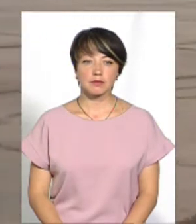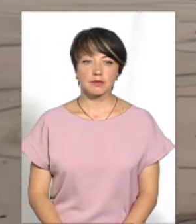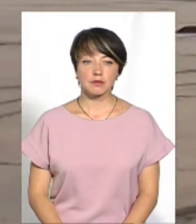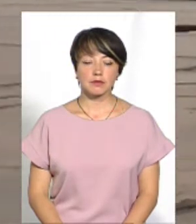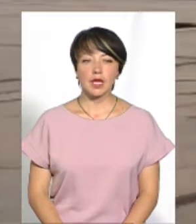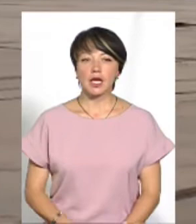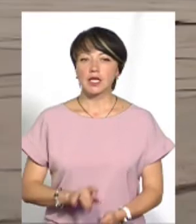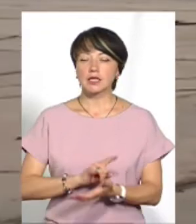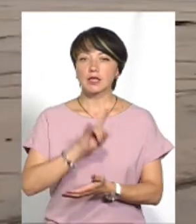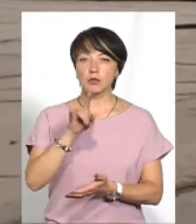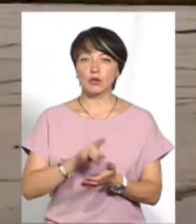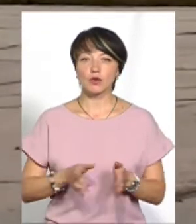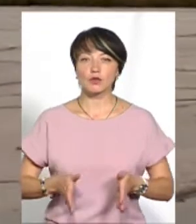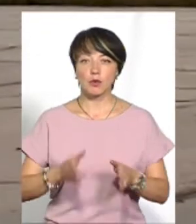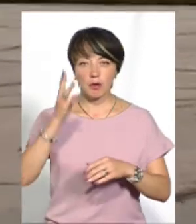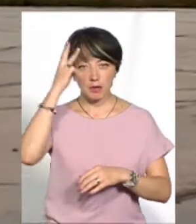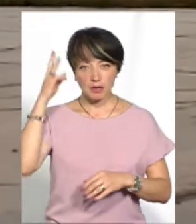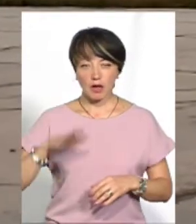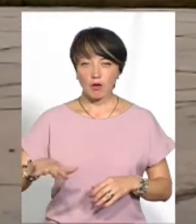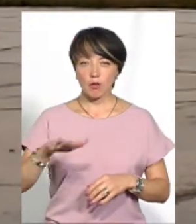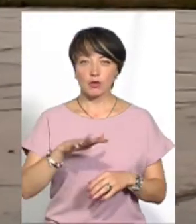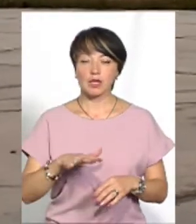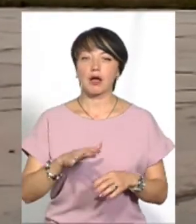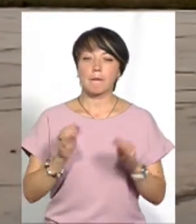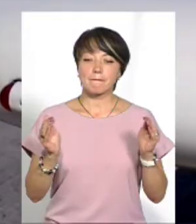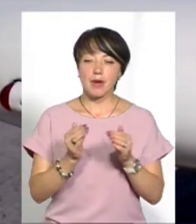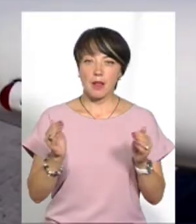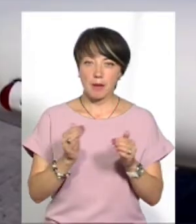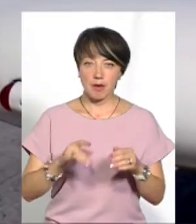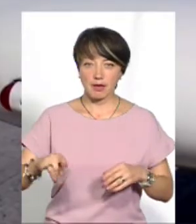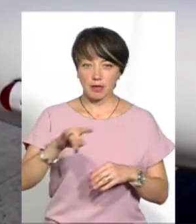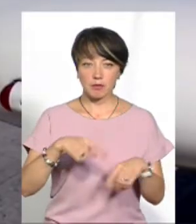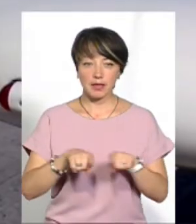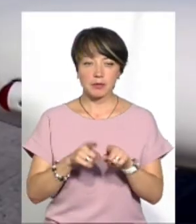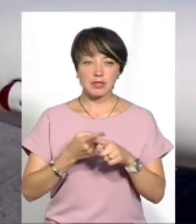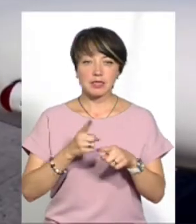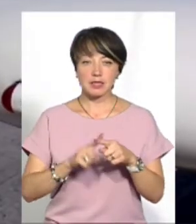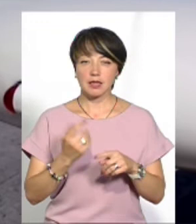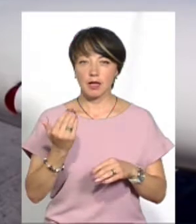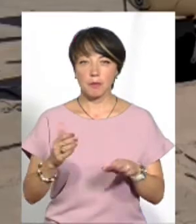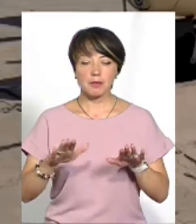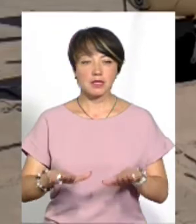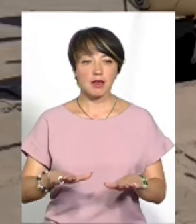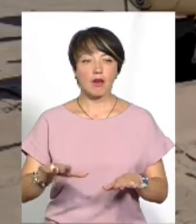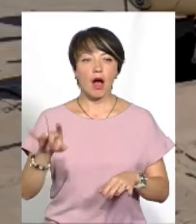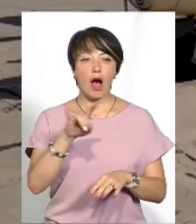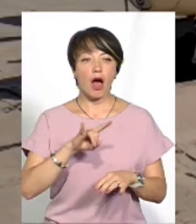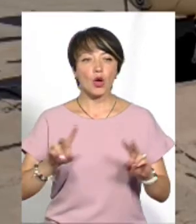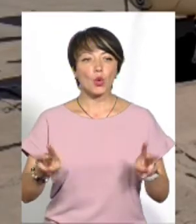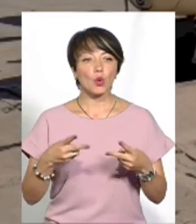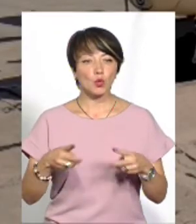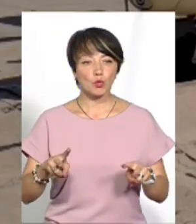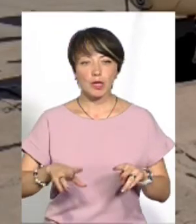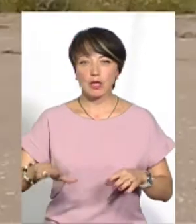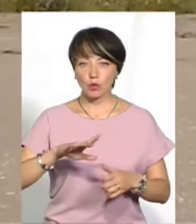Злітно-посадкова смуга Хмельницького литовища дозволяє злітати і приземлятися малим літакам. Таким якось цей він належить місцевому аероклубу. На території